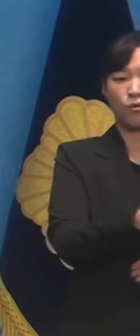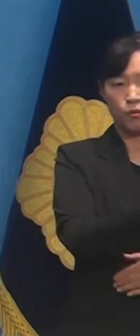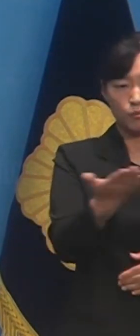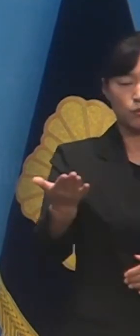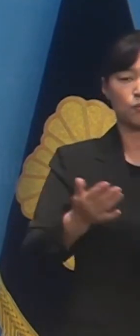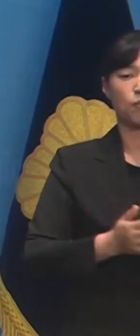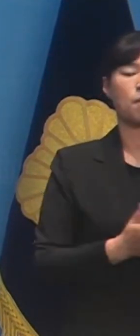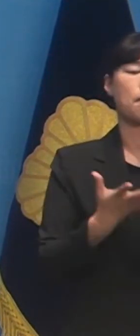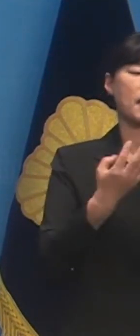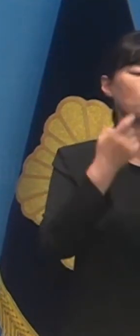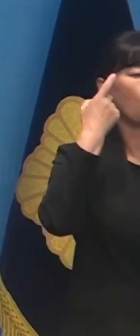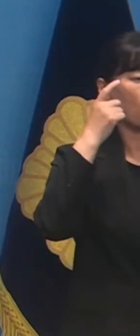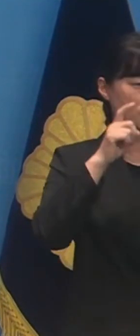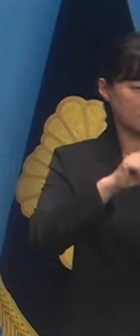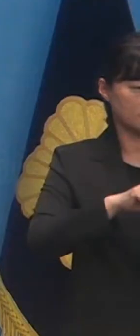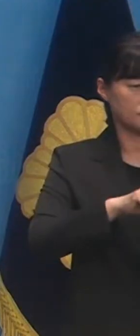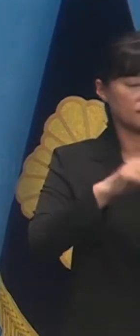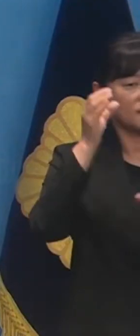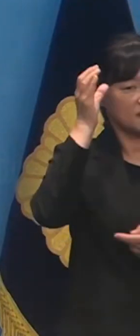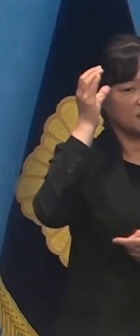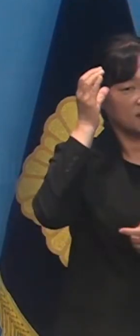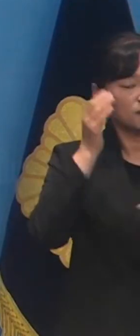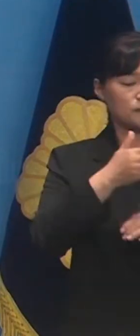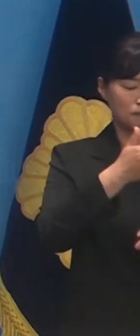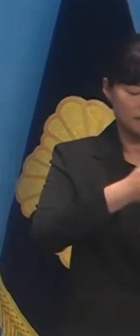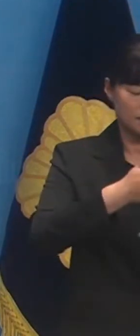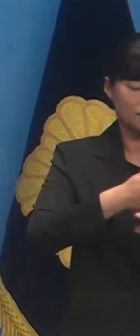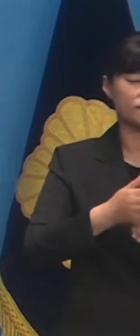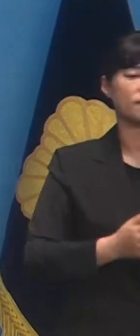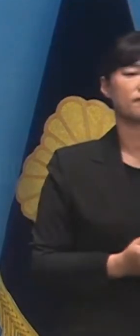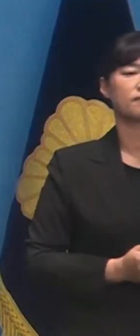여러분들께서도 많은 역할 기대하겠습니다. 감사합니다.